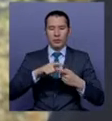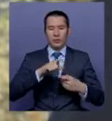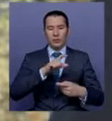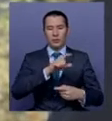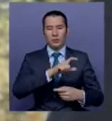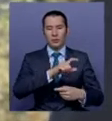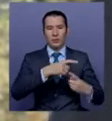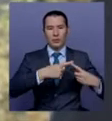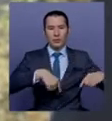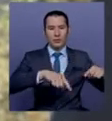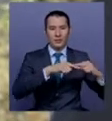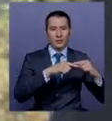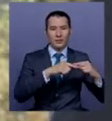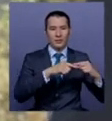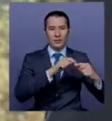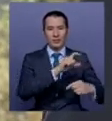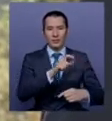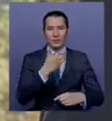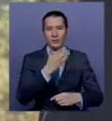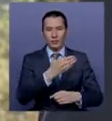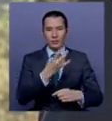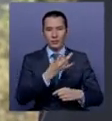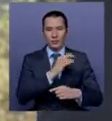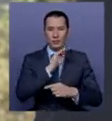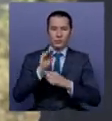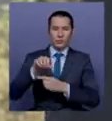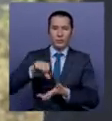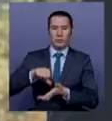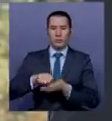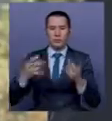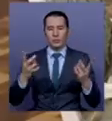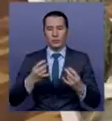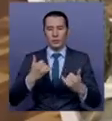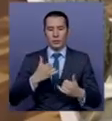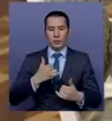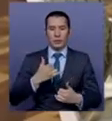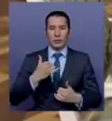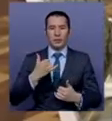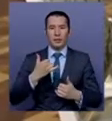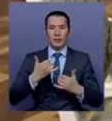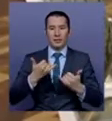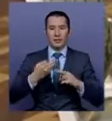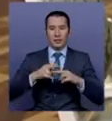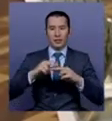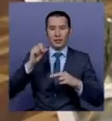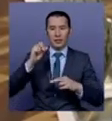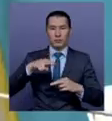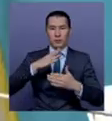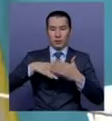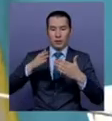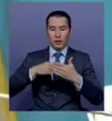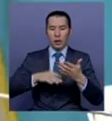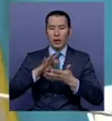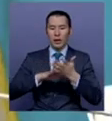керек. Қоғамдық ұйымдарды қатыстыру керек. Қоғамдық ұйымдар бүгінгі күні Қазақстанда өсті бар. Енді төтенше жағдай режимін енгізуден